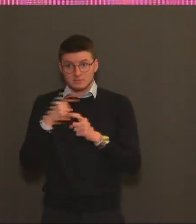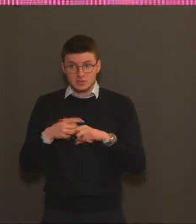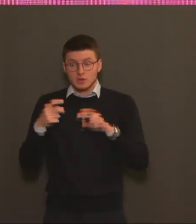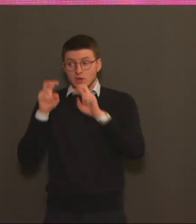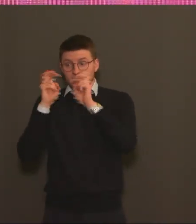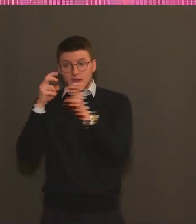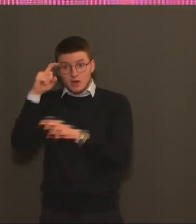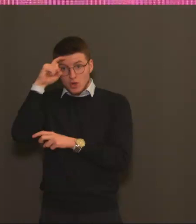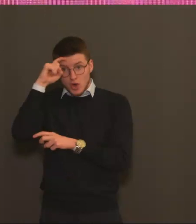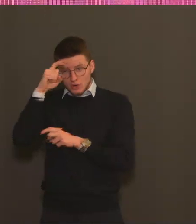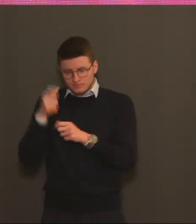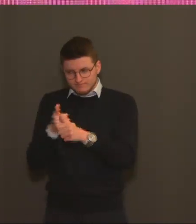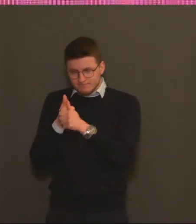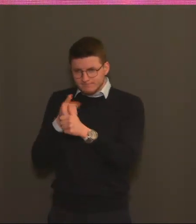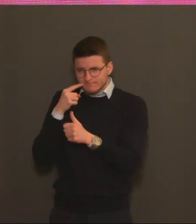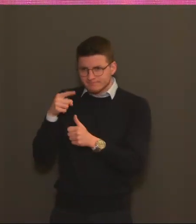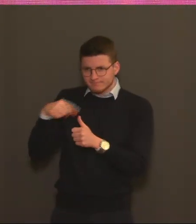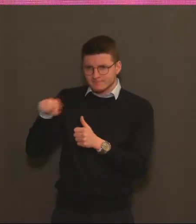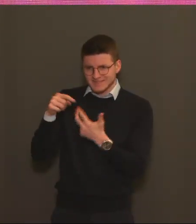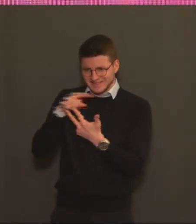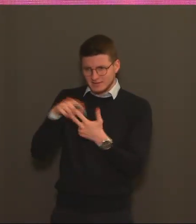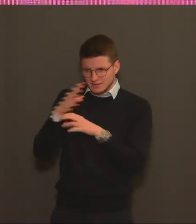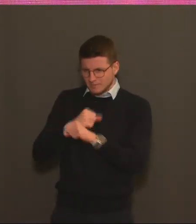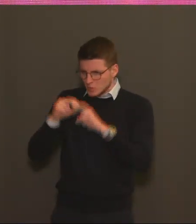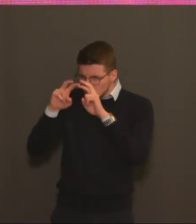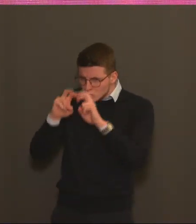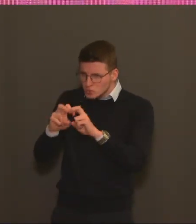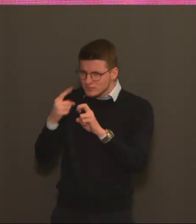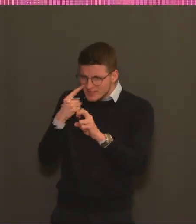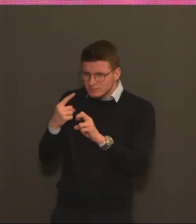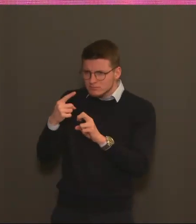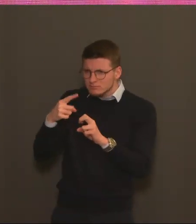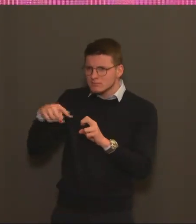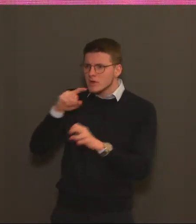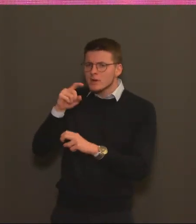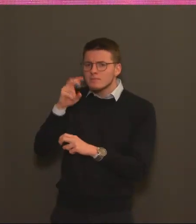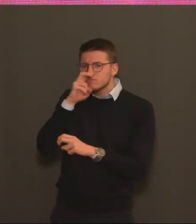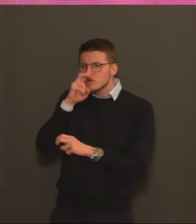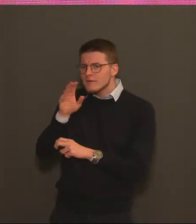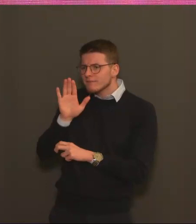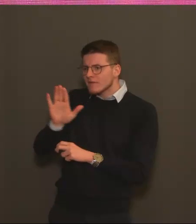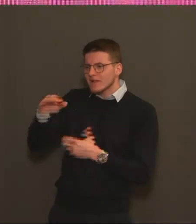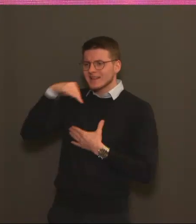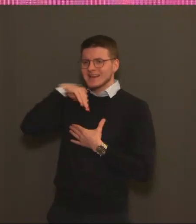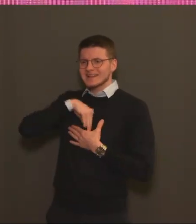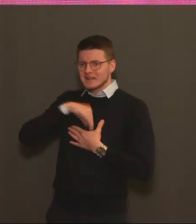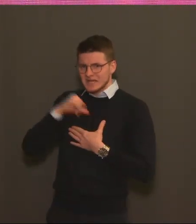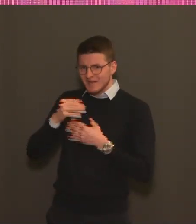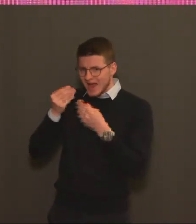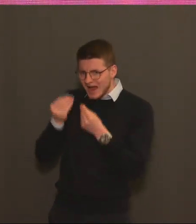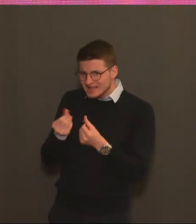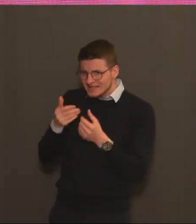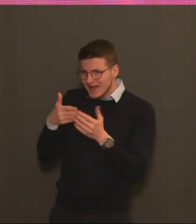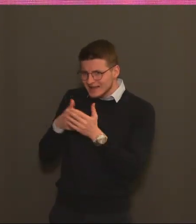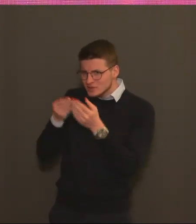Door het meten van antistoffen in het bloed krijgen we een idee van hoeveel mensen besmetting hebben opgelopen in het verleden.